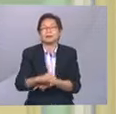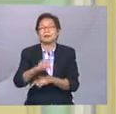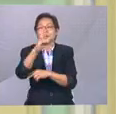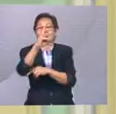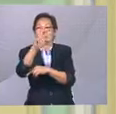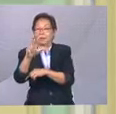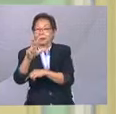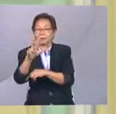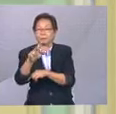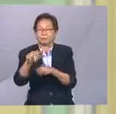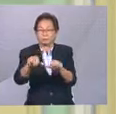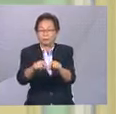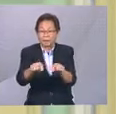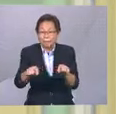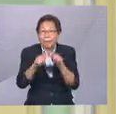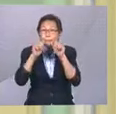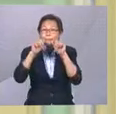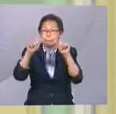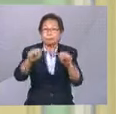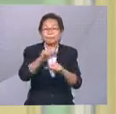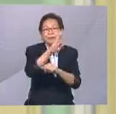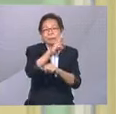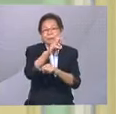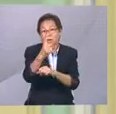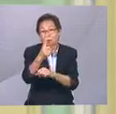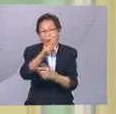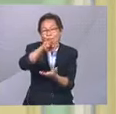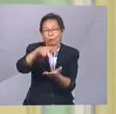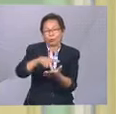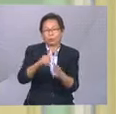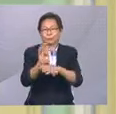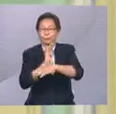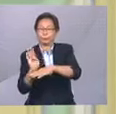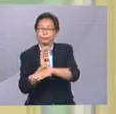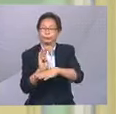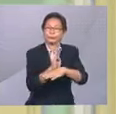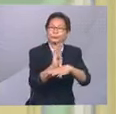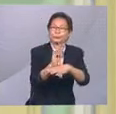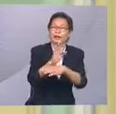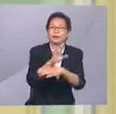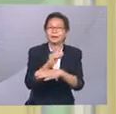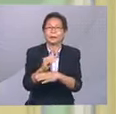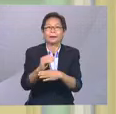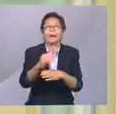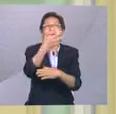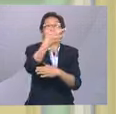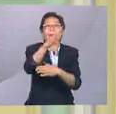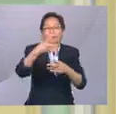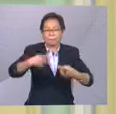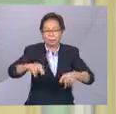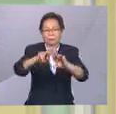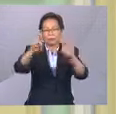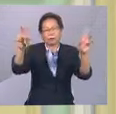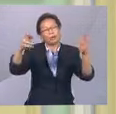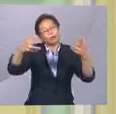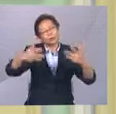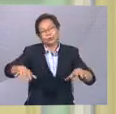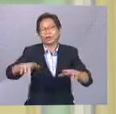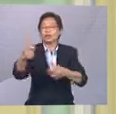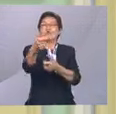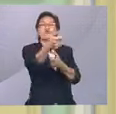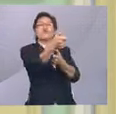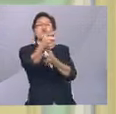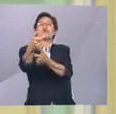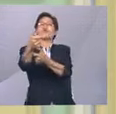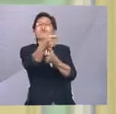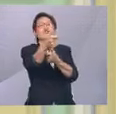63 tempat awam 61 pusat perniagaan dan 15 Pasaraya telah disanitasi